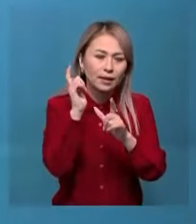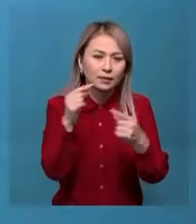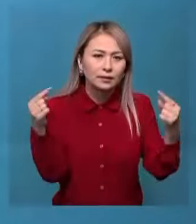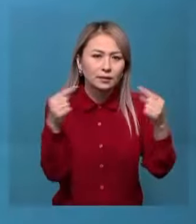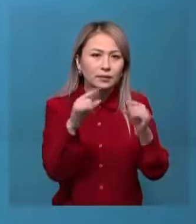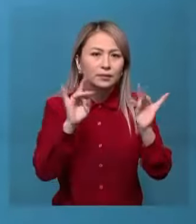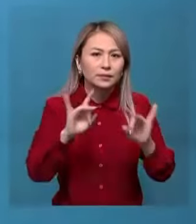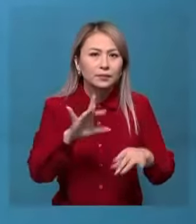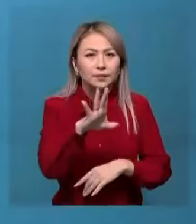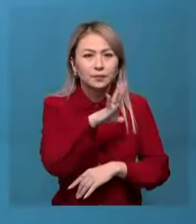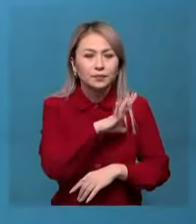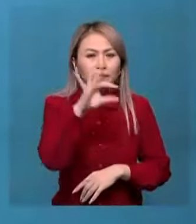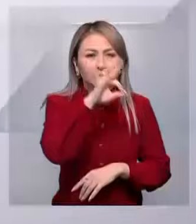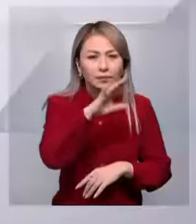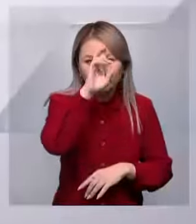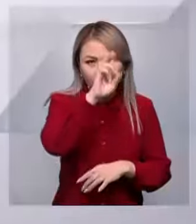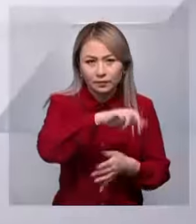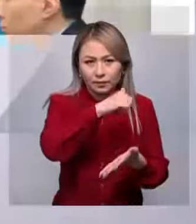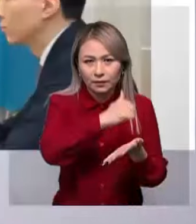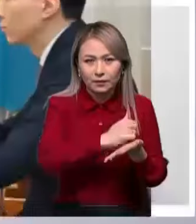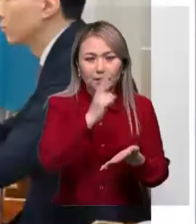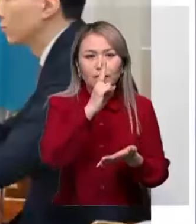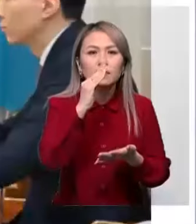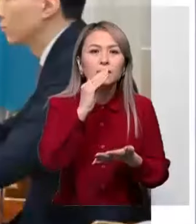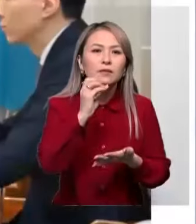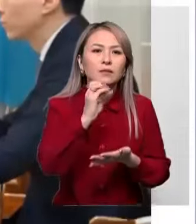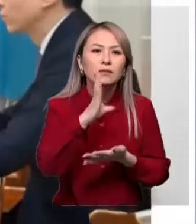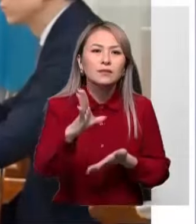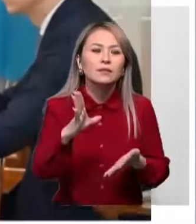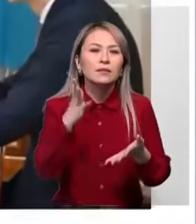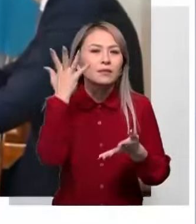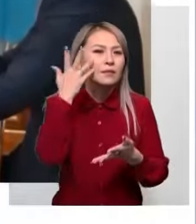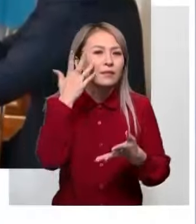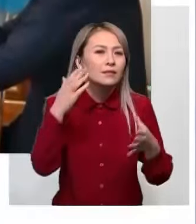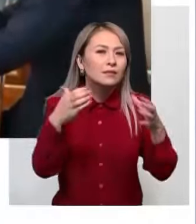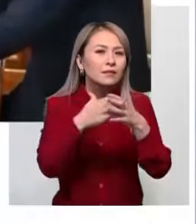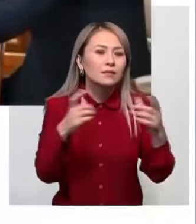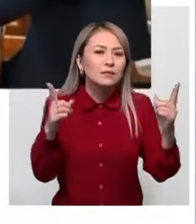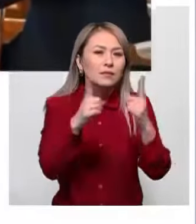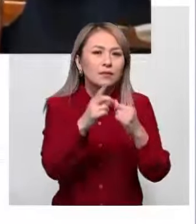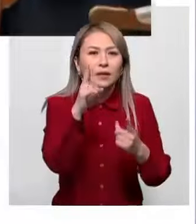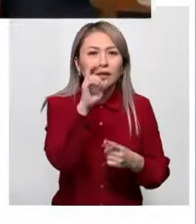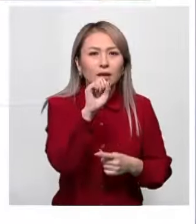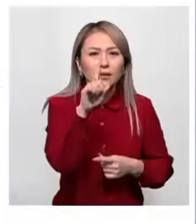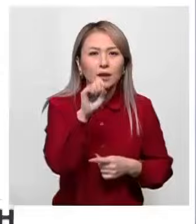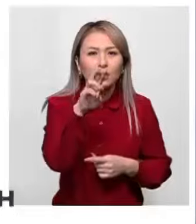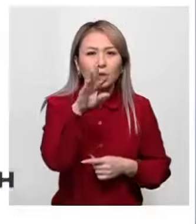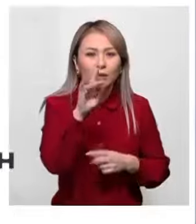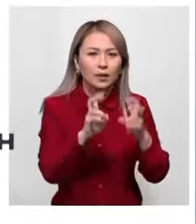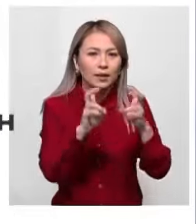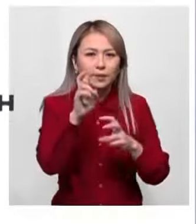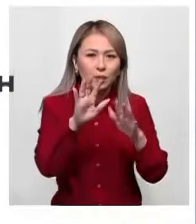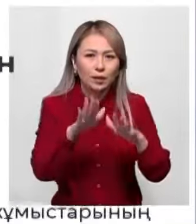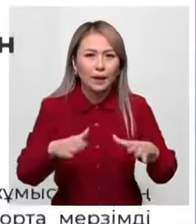осы транзит дәлізі арқылы жеткізілді. Бұл туралы мемлекет басшысы Қасым Жомарт Тоқаевтың қабылдауында болған қаз атом